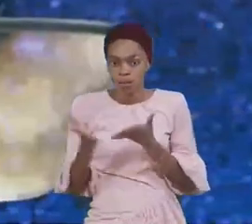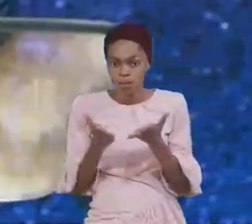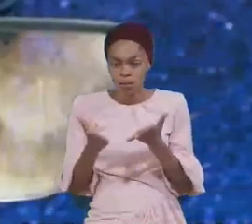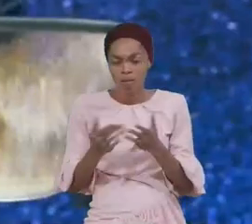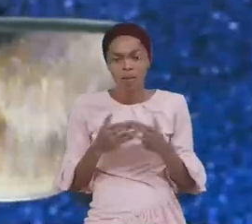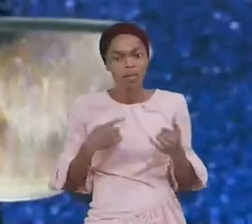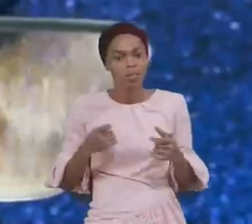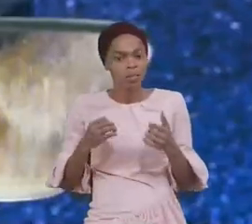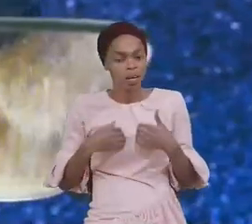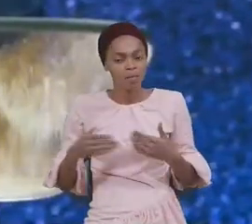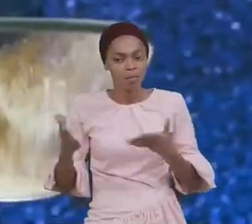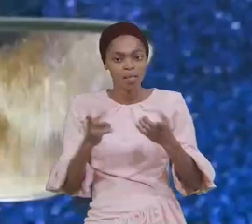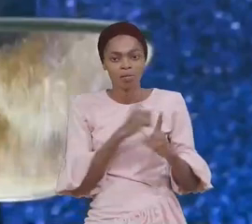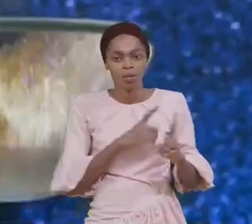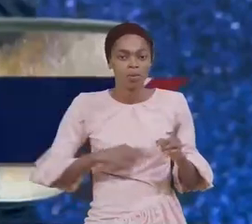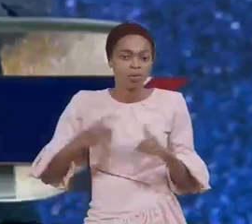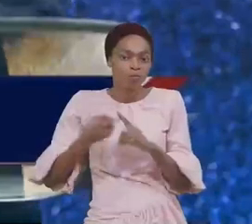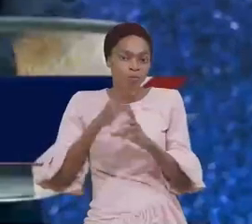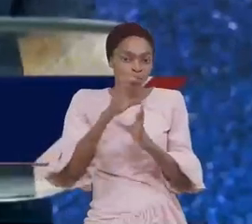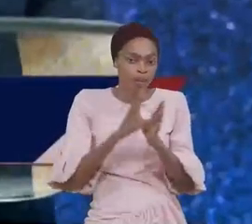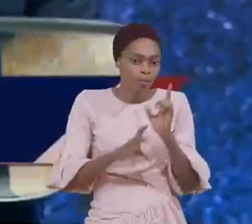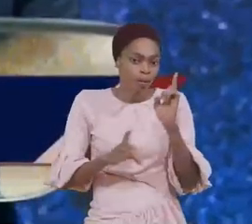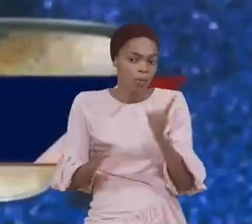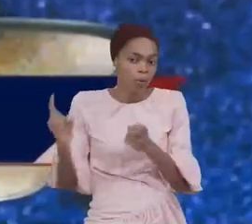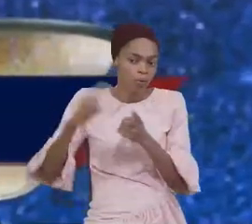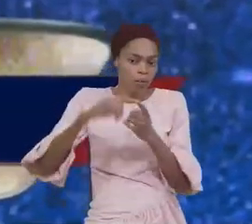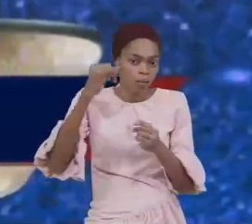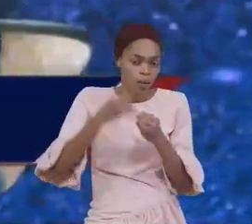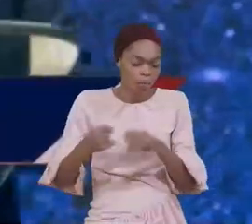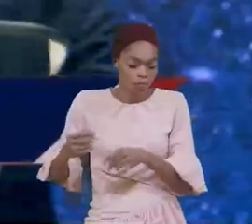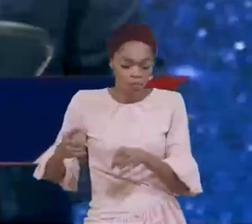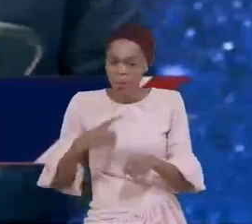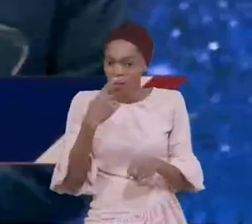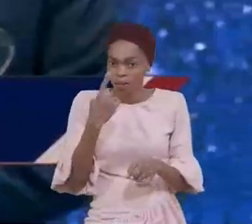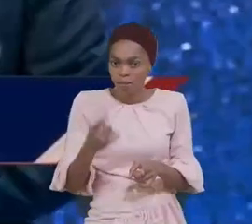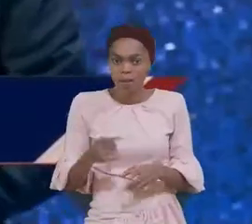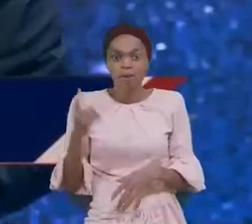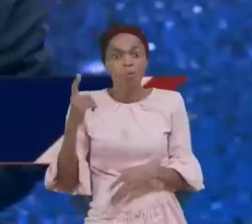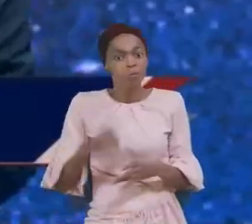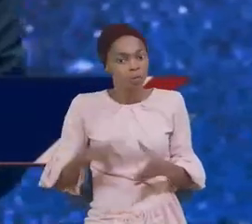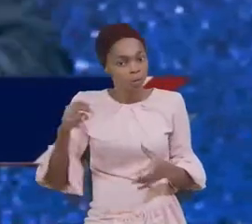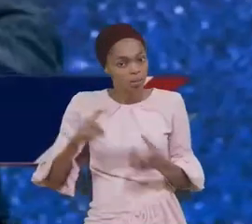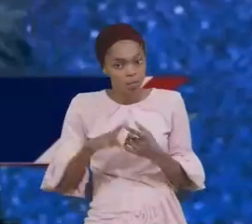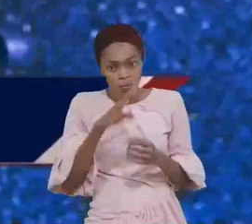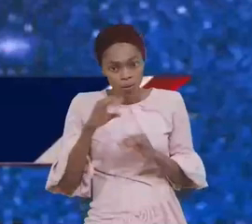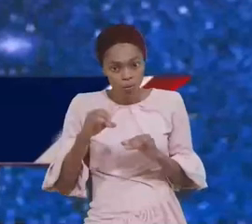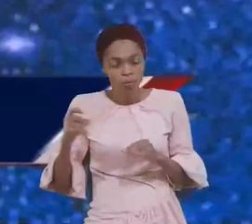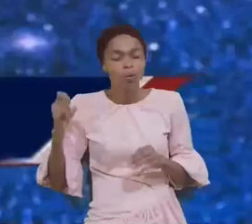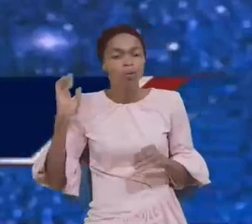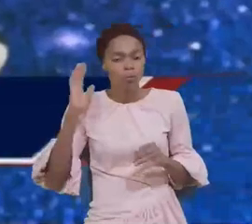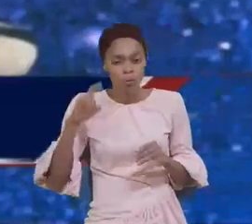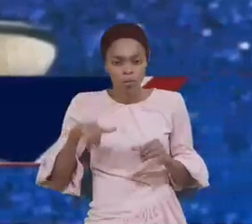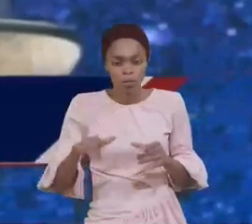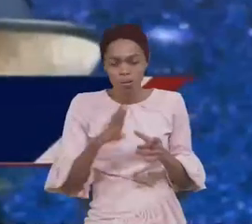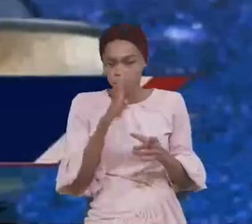Ils ont servi l'Éternel du chapitre 1 jusqu'à la fin. Alors ils ont dit que quel que soit ce qui doit être fait, sera fait.